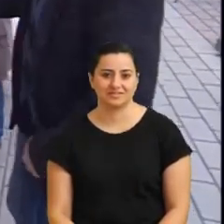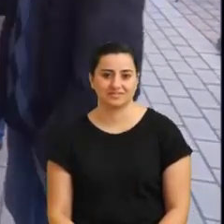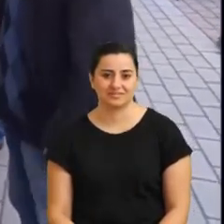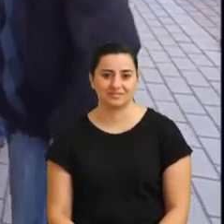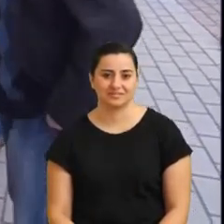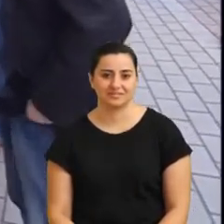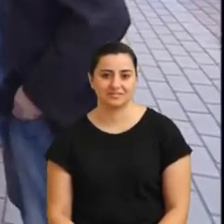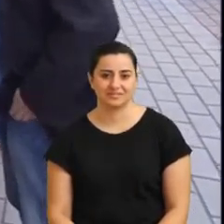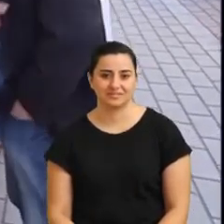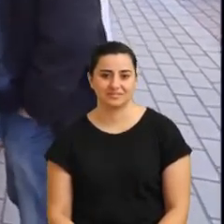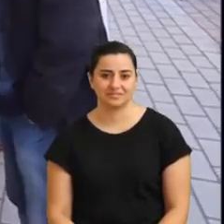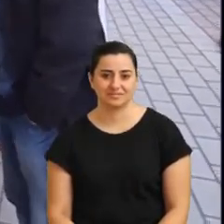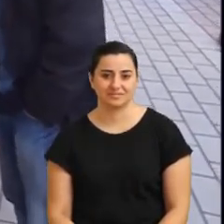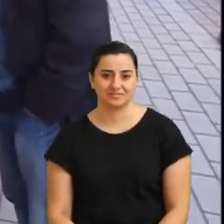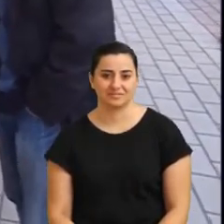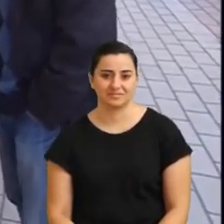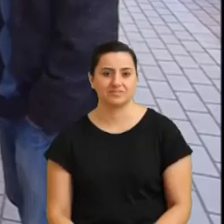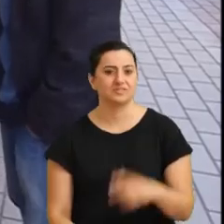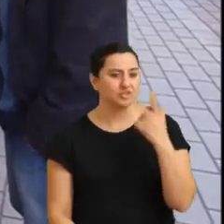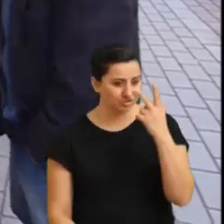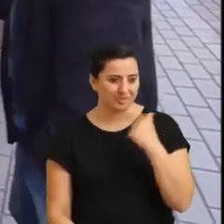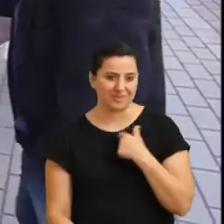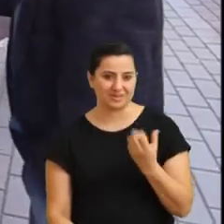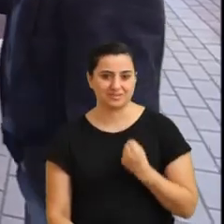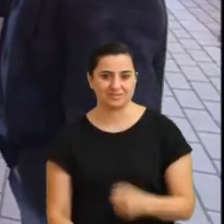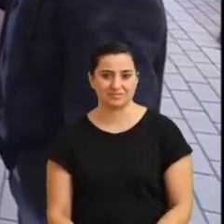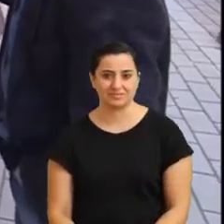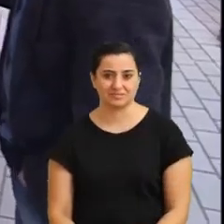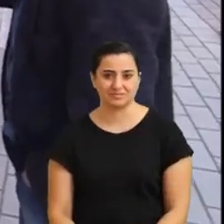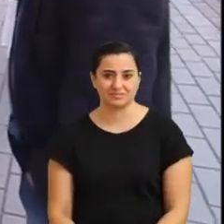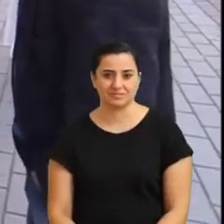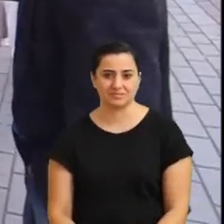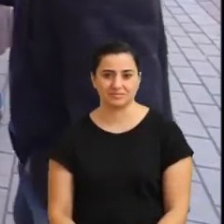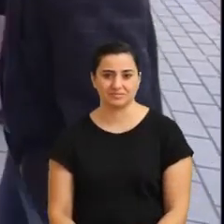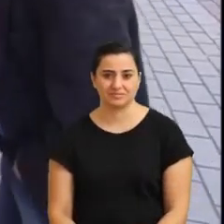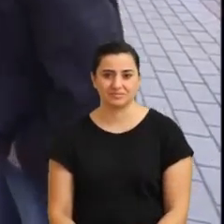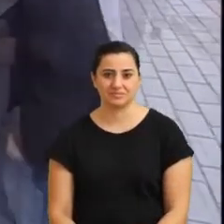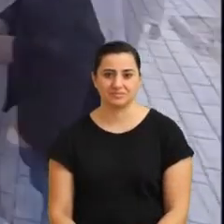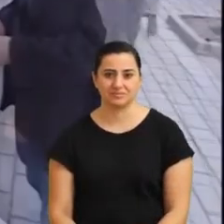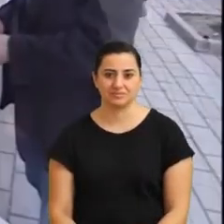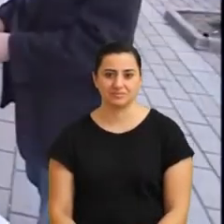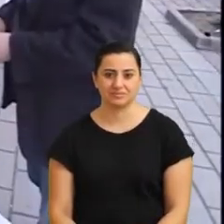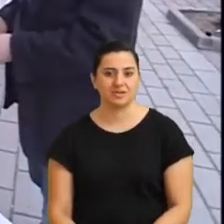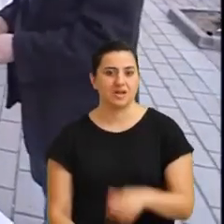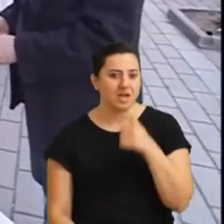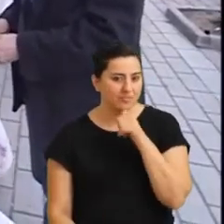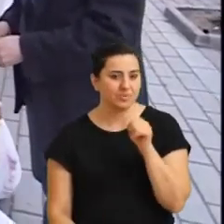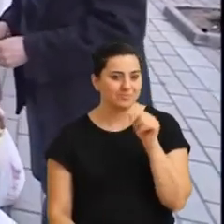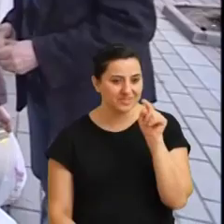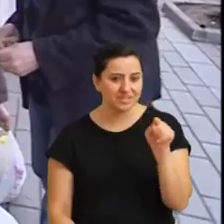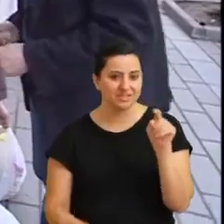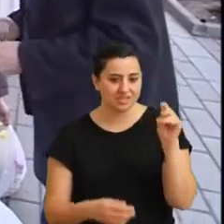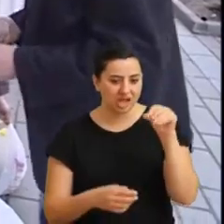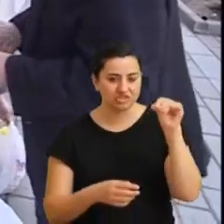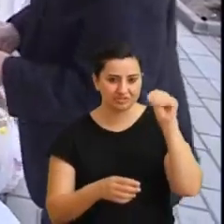çalıyor ya. İki beş, beş kiloluk mu? Evet. Üç tane tamam. Benden al, üç tane benden al. İki tane alayım. Hadi hadi, hadi hazırlıyoruz. Abi senin torbana tarçın